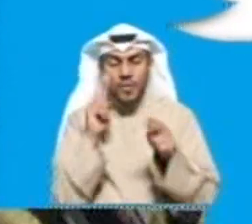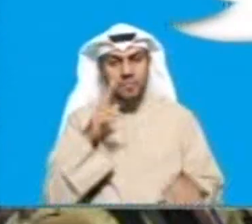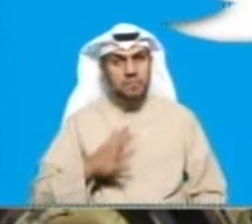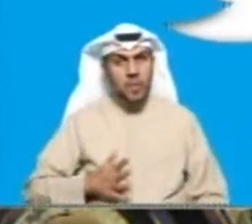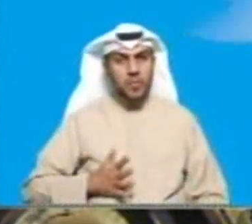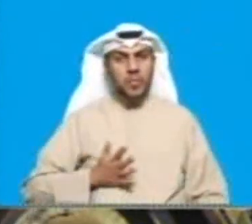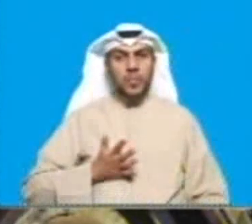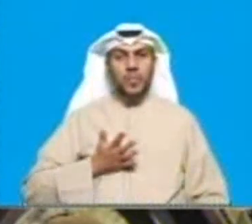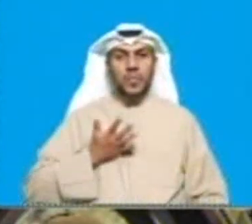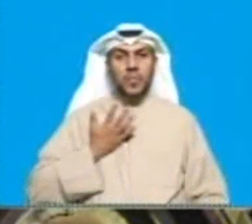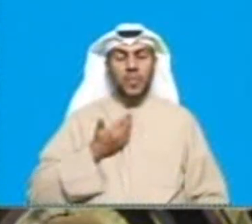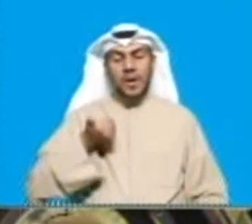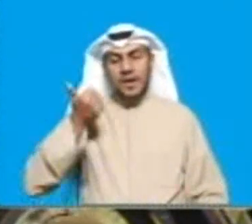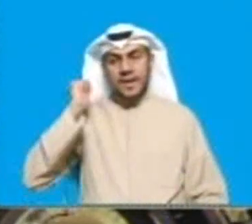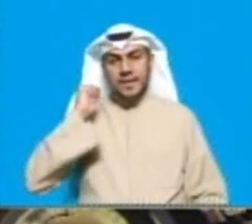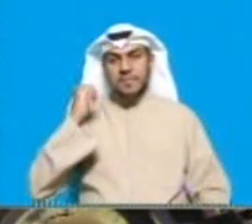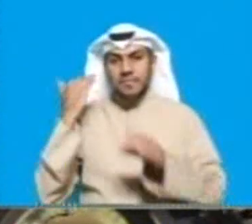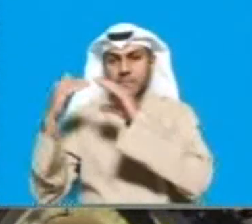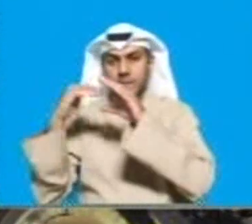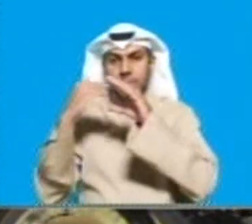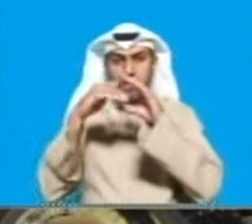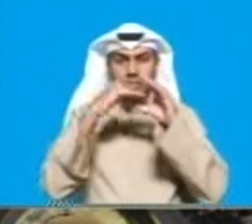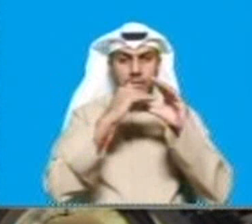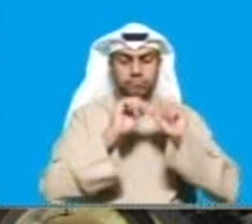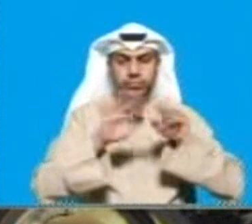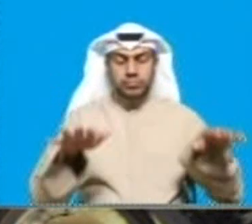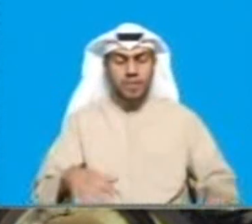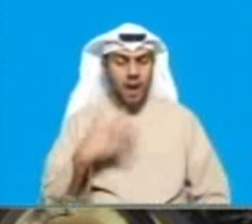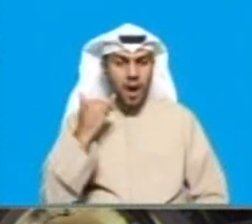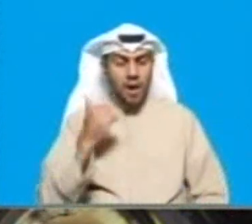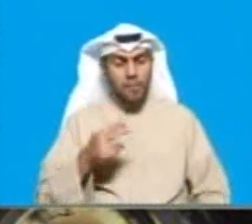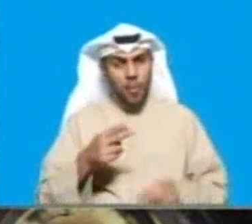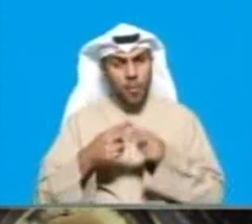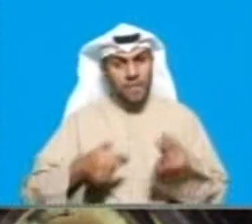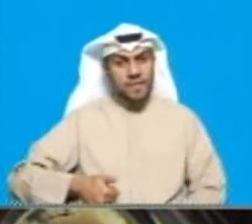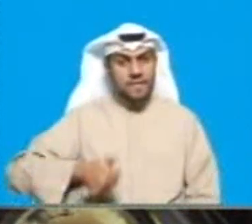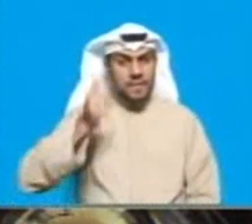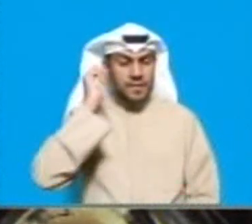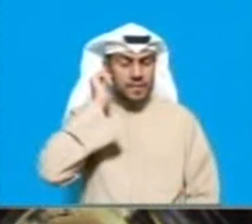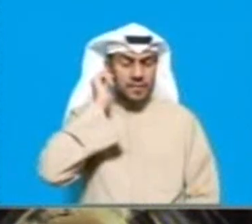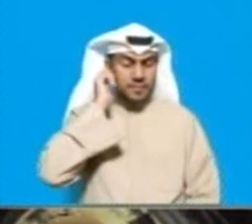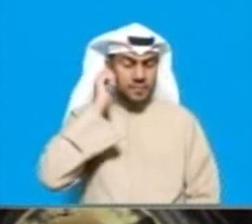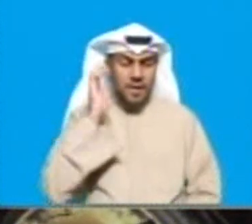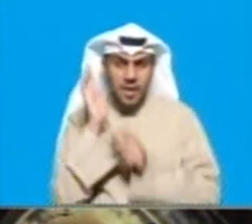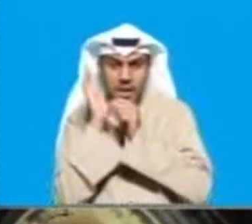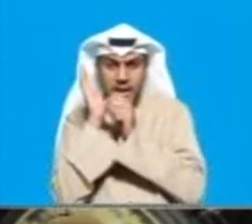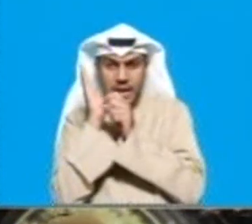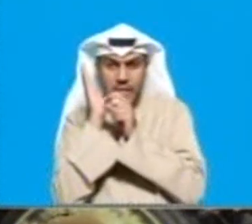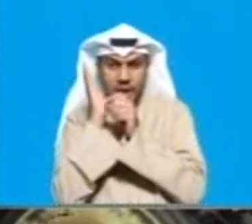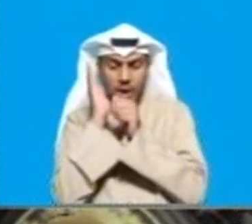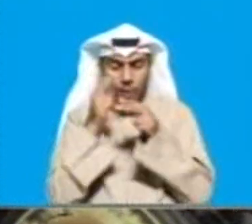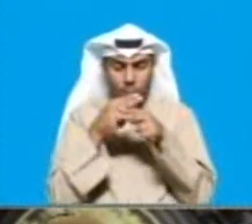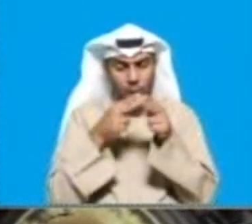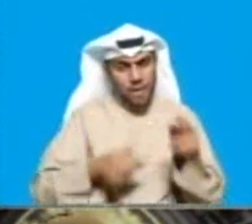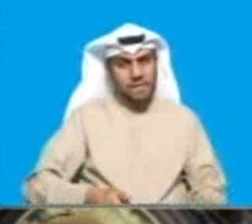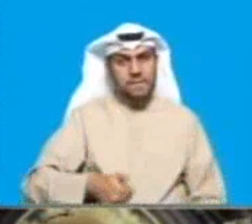والاعتزاز، تداول المغربيون أمس خبر تكريم اتحاد إذاعة الدول العربية لإذاعة دولة الكويت، وذلك اعترافا وتأكيدا على الإنجازات